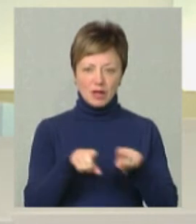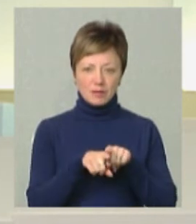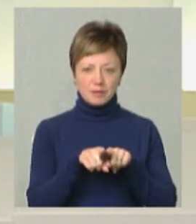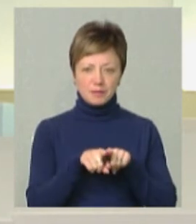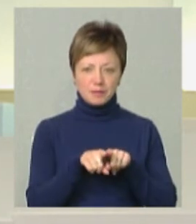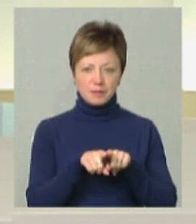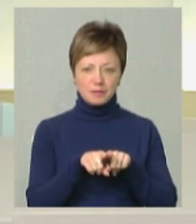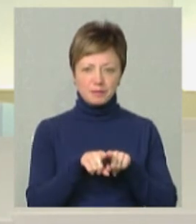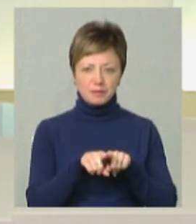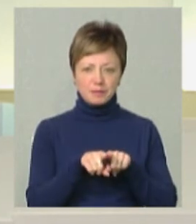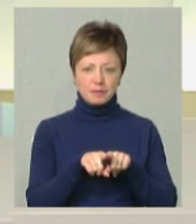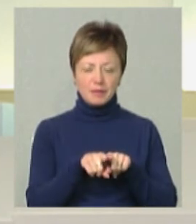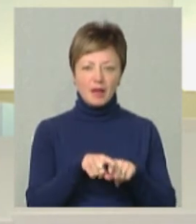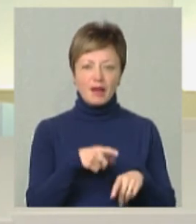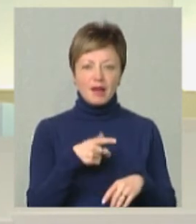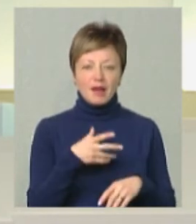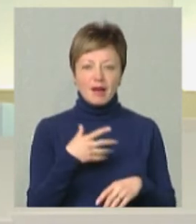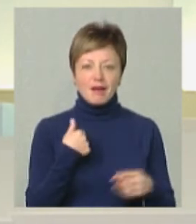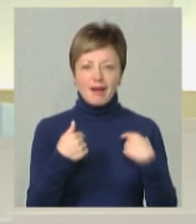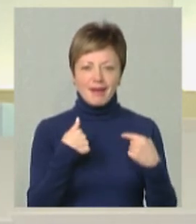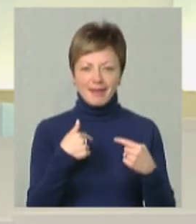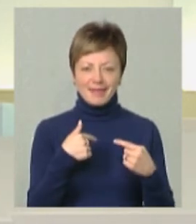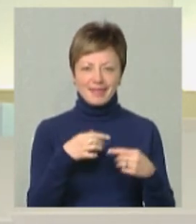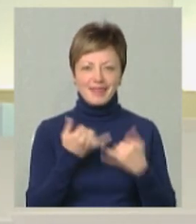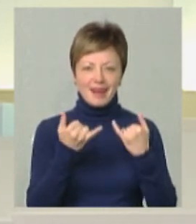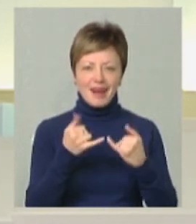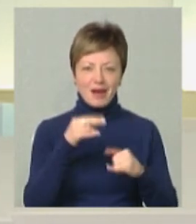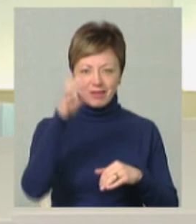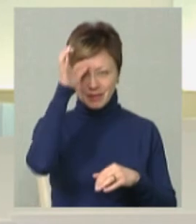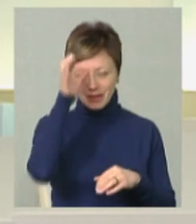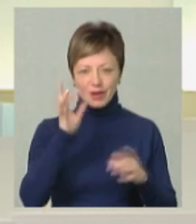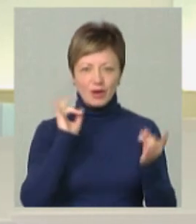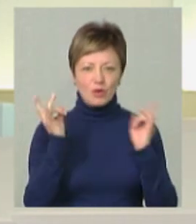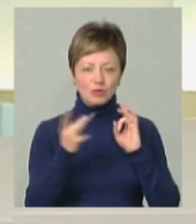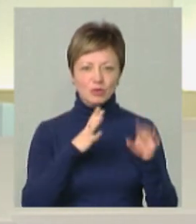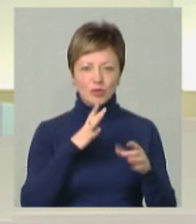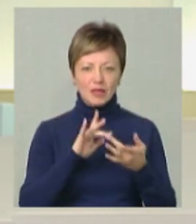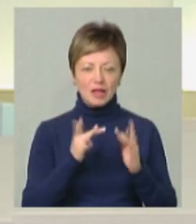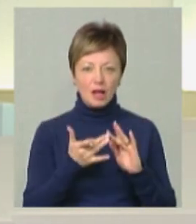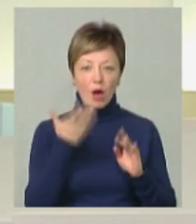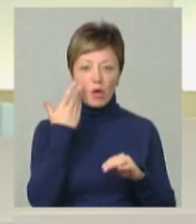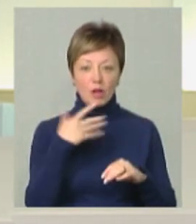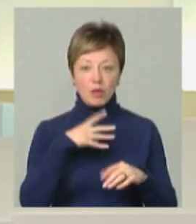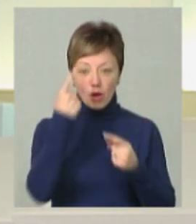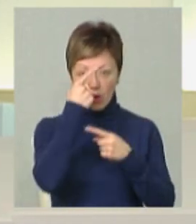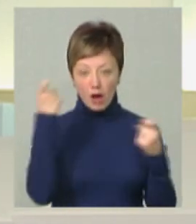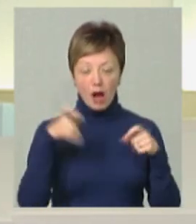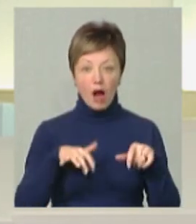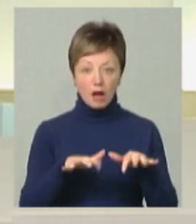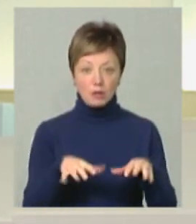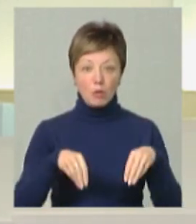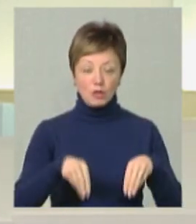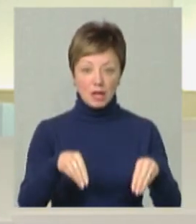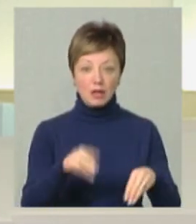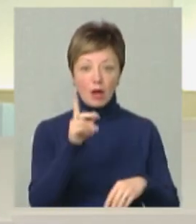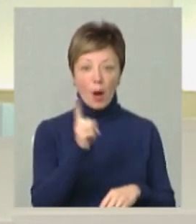знаєте, пекельний для екологів і багато розголосу набрав в інтернеті, коли була оголошена акція